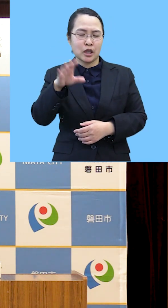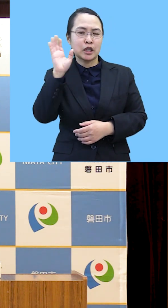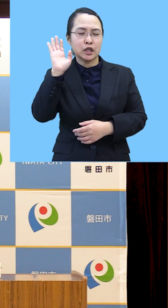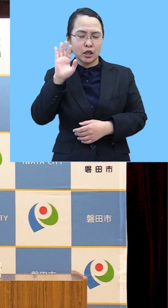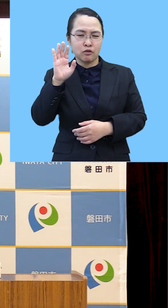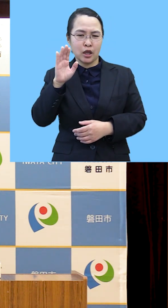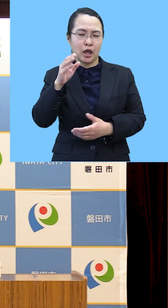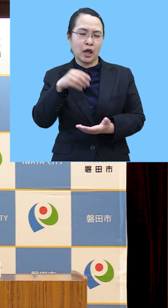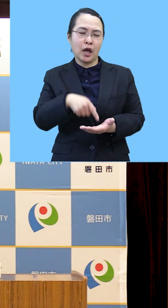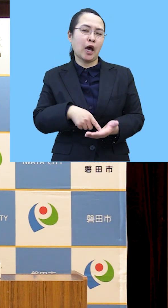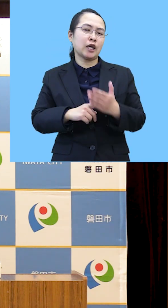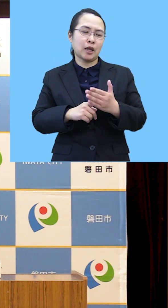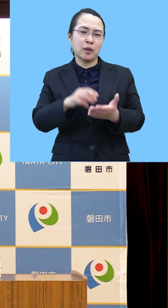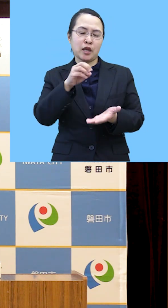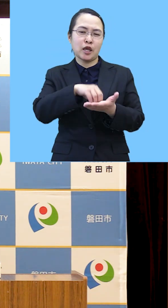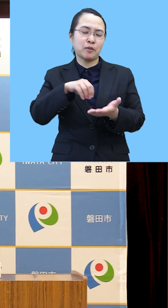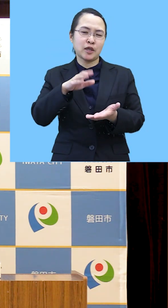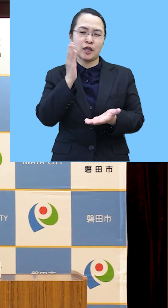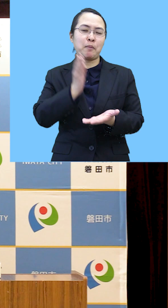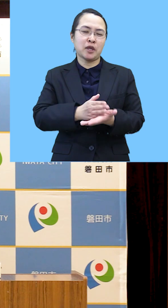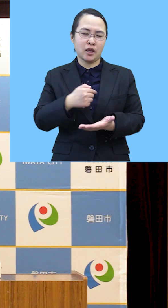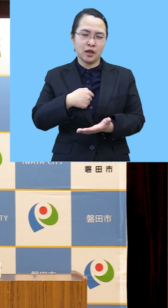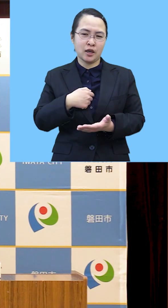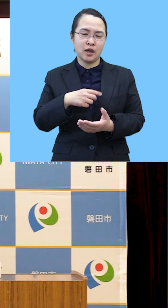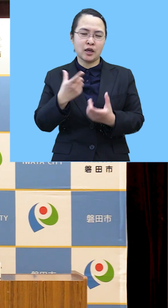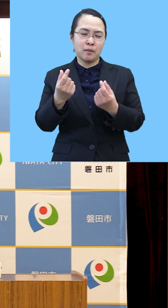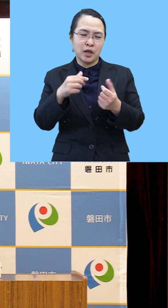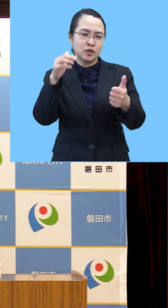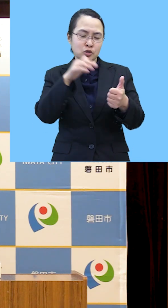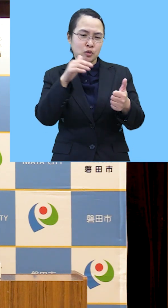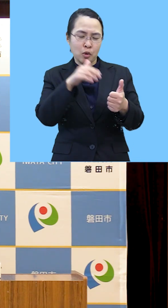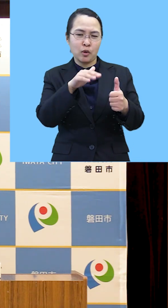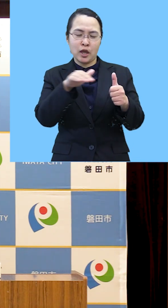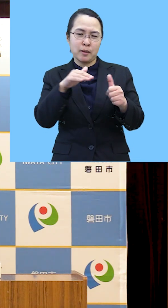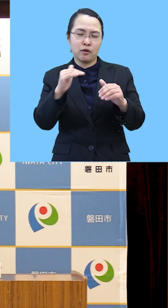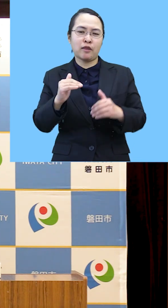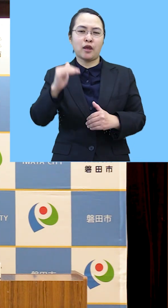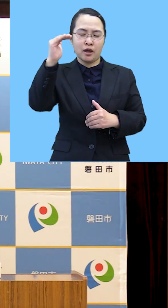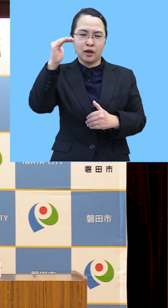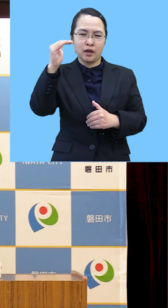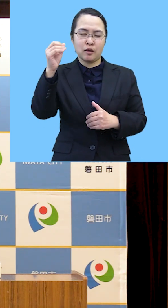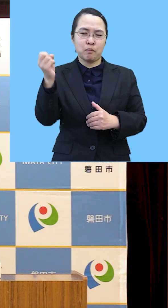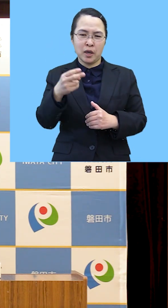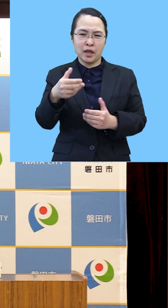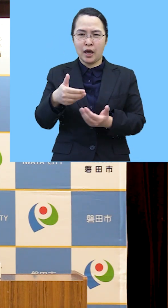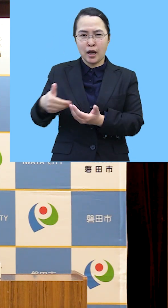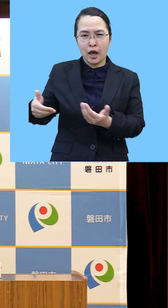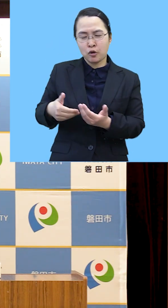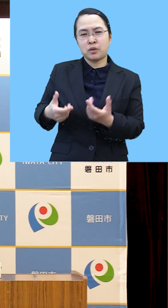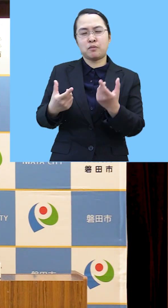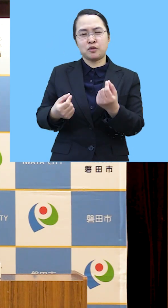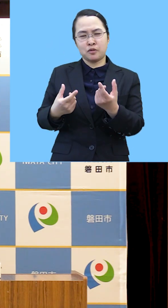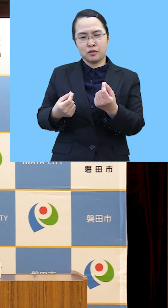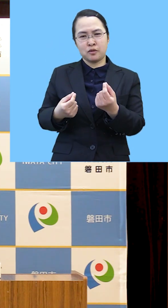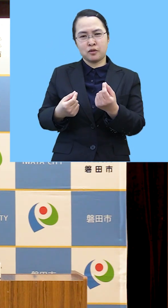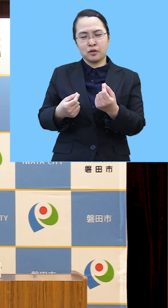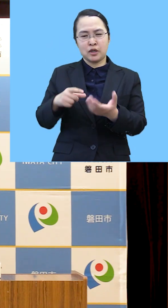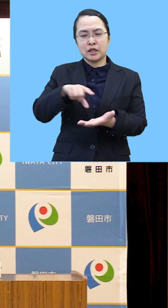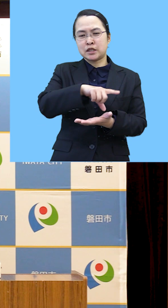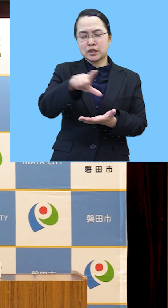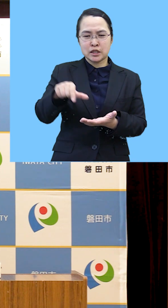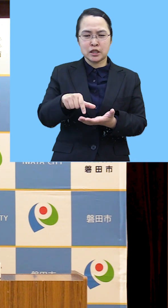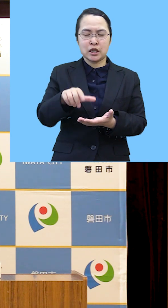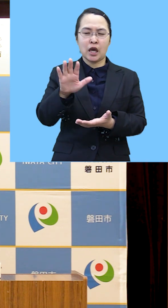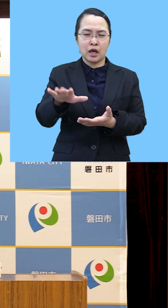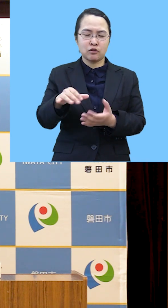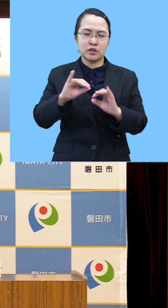入れなかったわけですけれども、やはり注目度が高いということと、それからこれはレブズのラグビーの方もそうですけれども、地元にあるチ